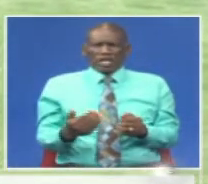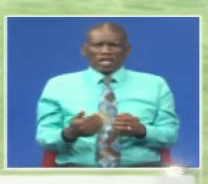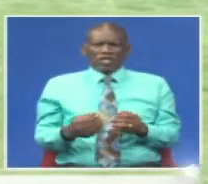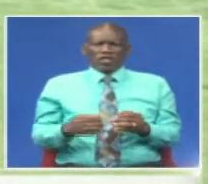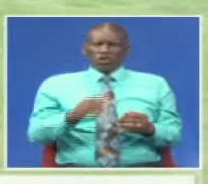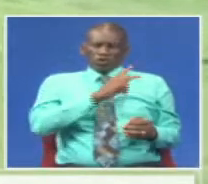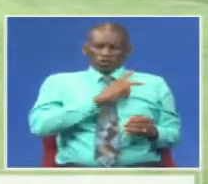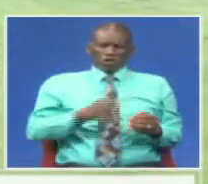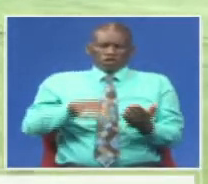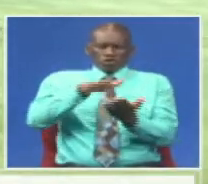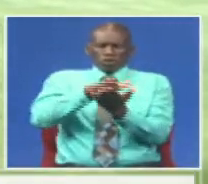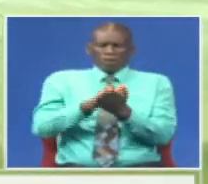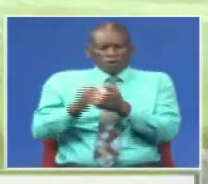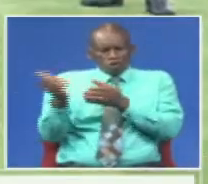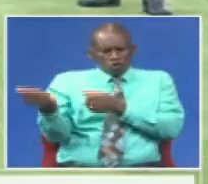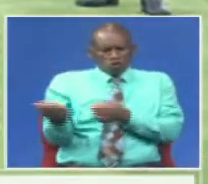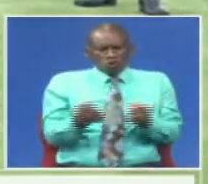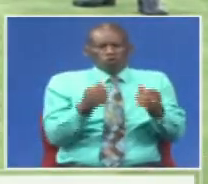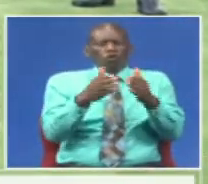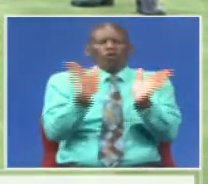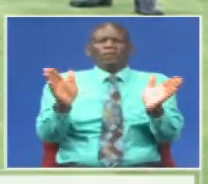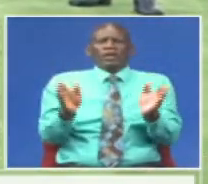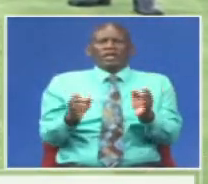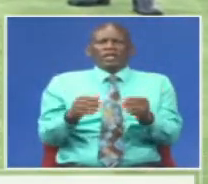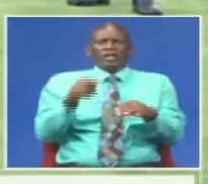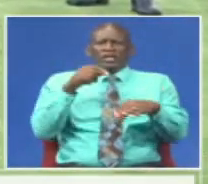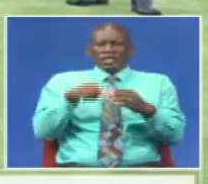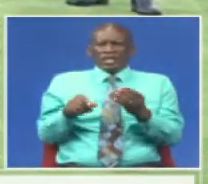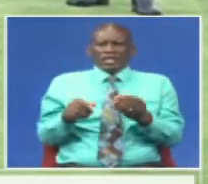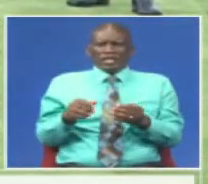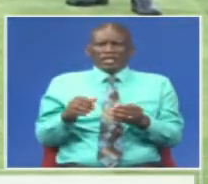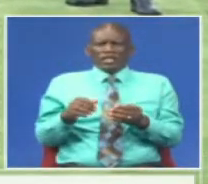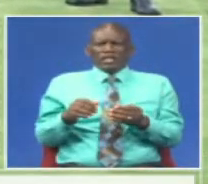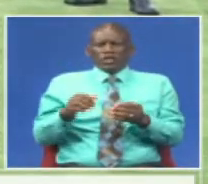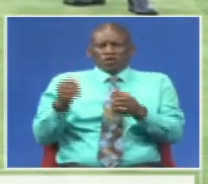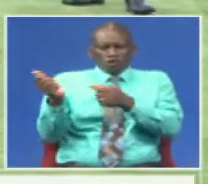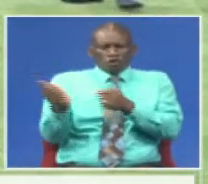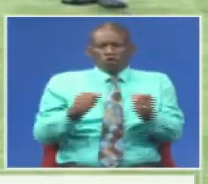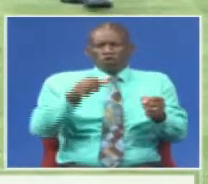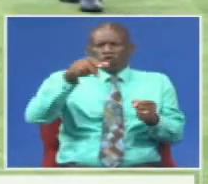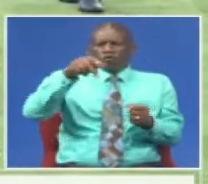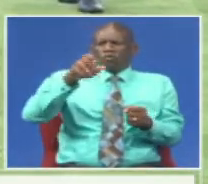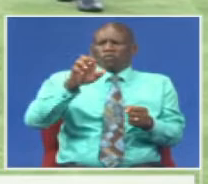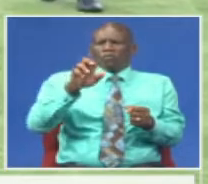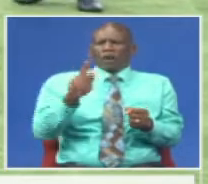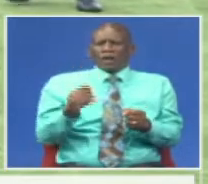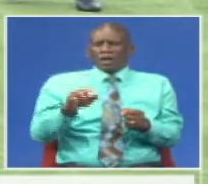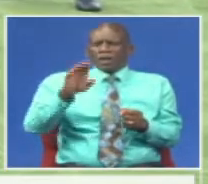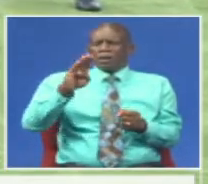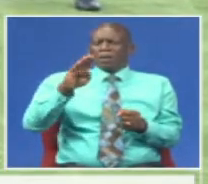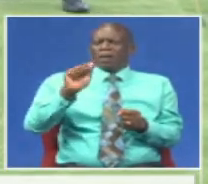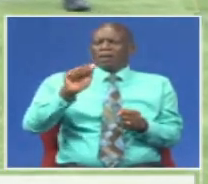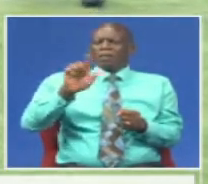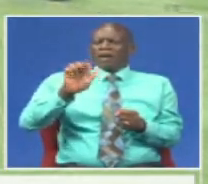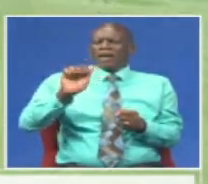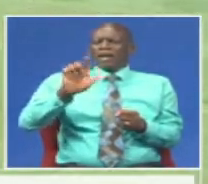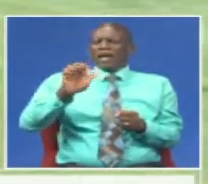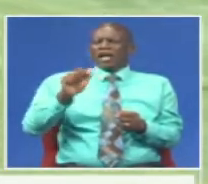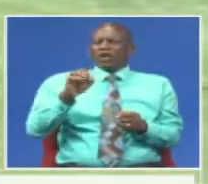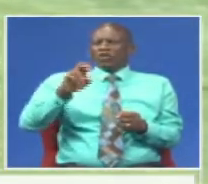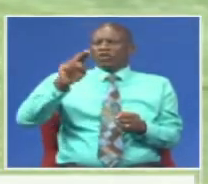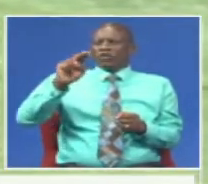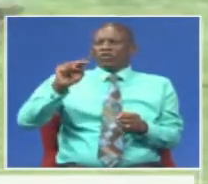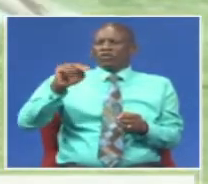ya Kingdom Bank Golf Park Open yaliyofanyika katika uwanja wa Golf Park. Adele Balala wa Nyali alimaliza wa pili,